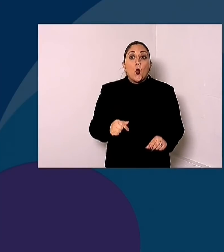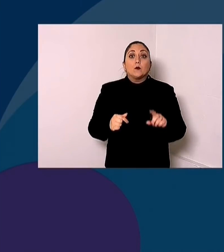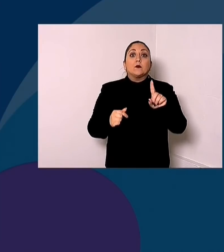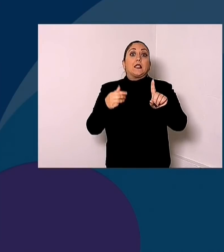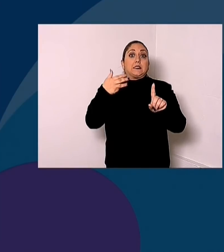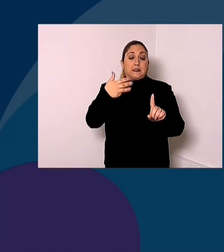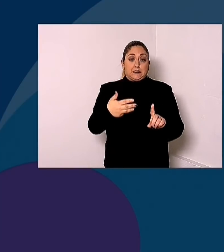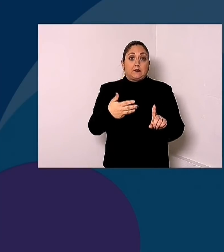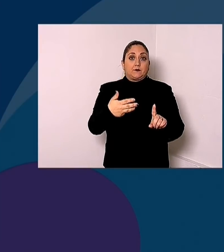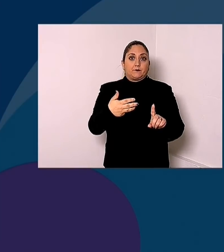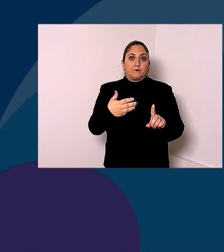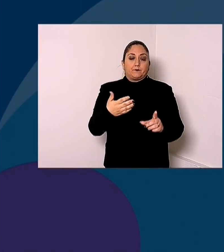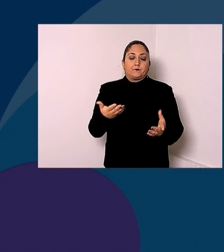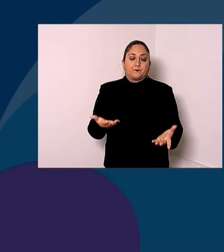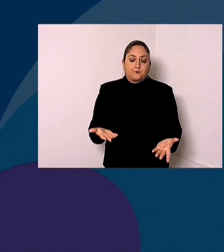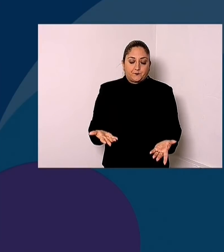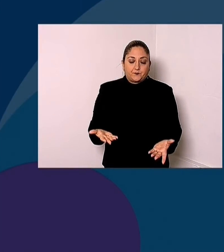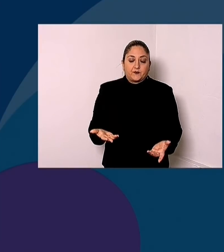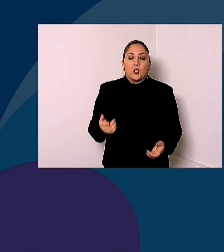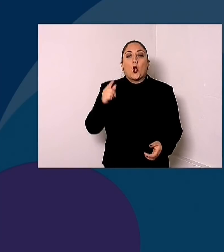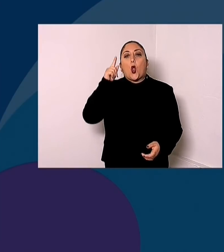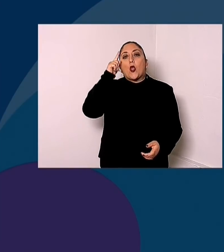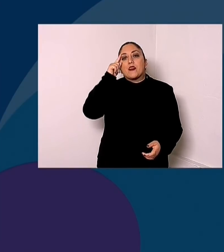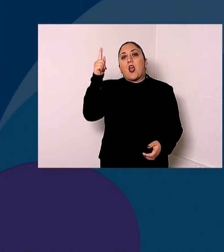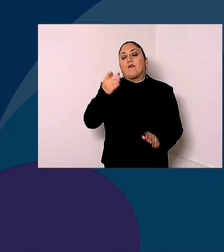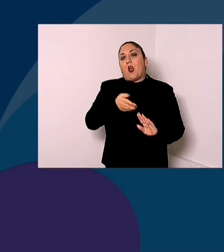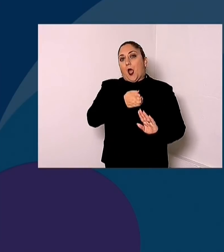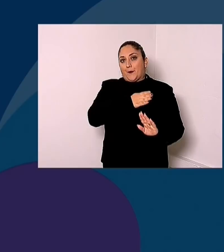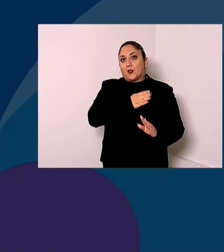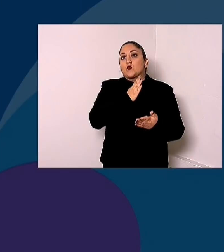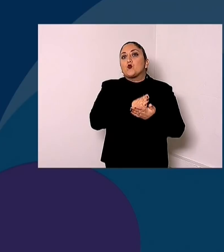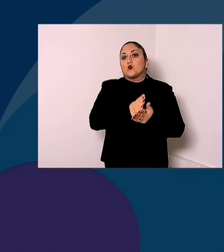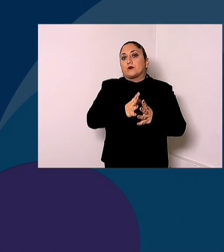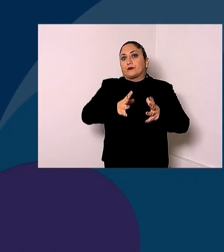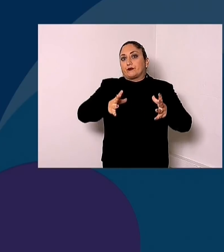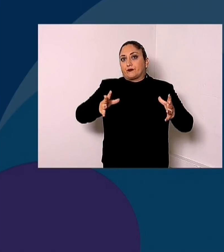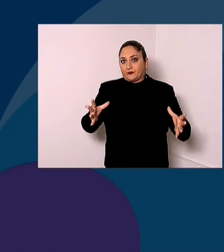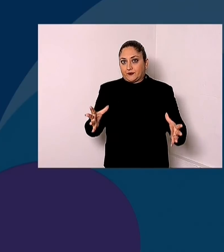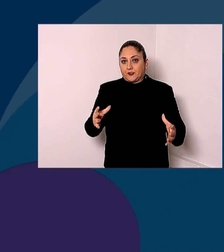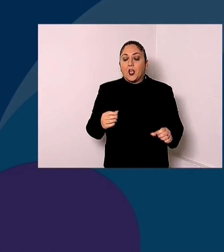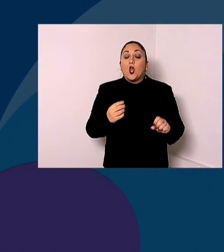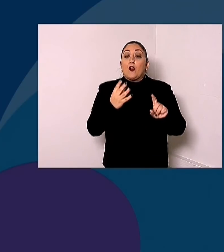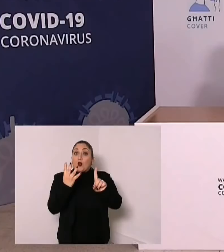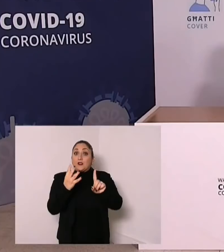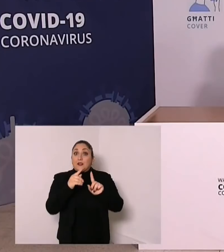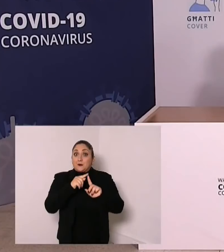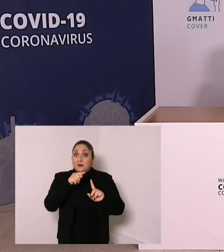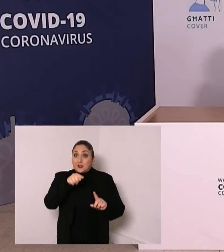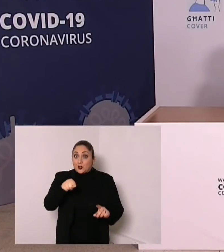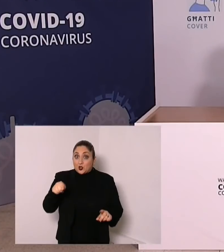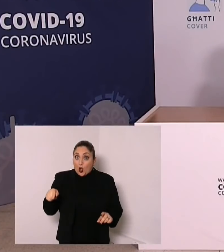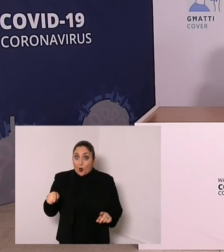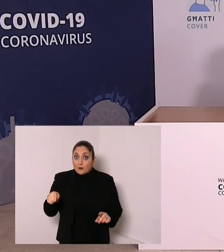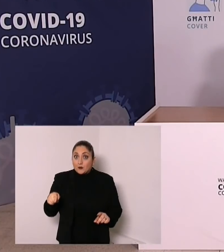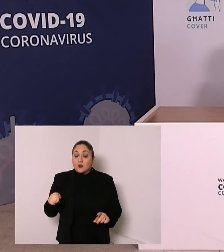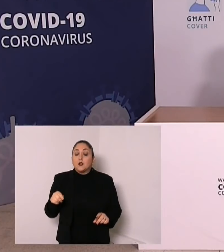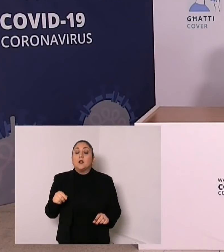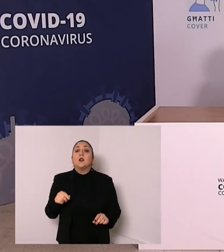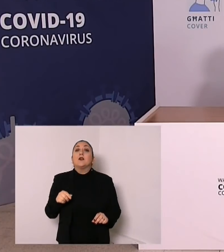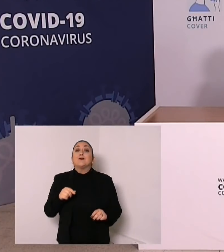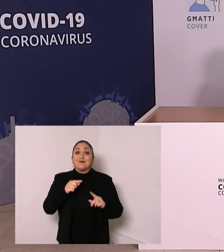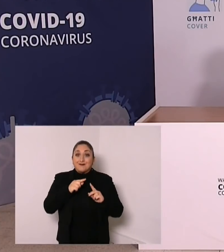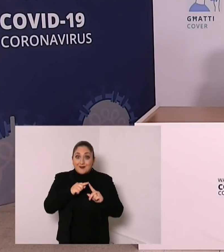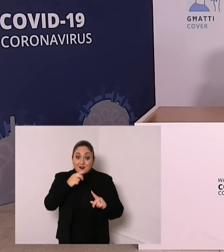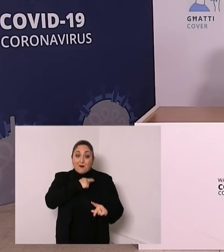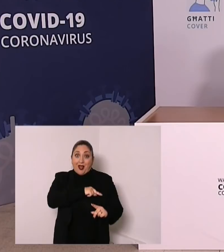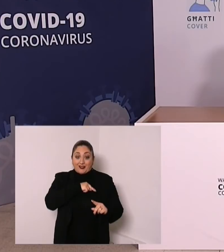il-każ llum. Minn dawn it-19 il-każ kellna 14 minnhom li huma ta' trasmissjoni lokali